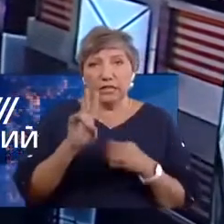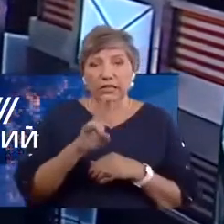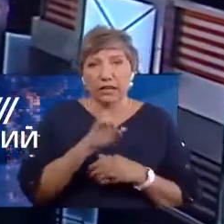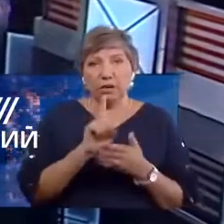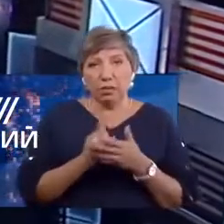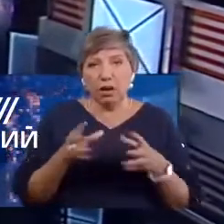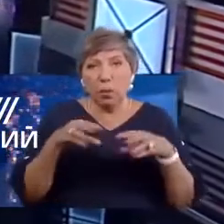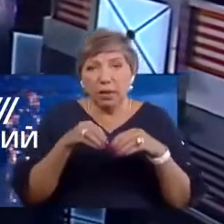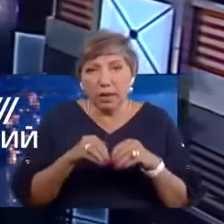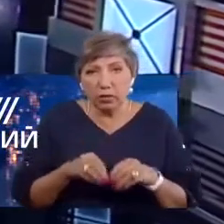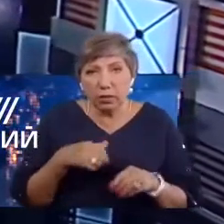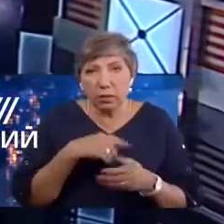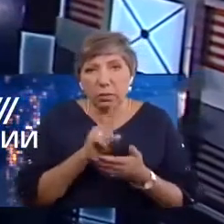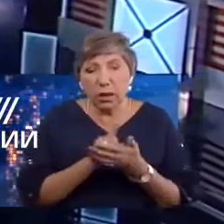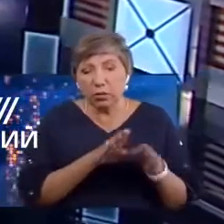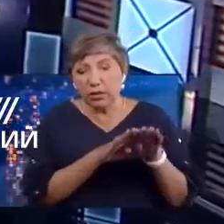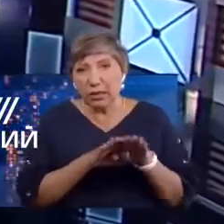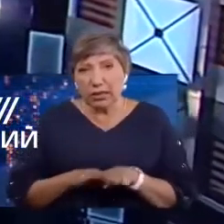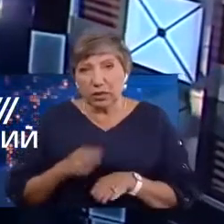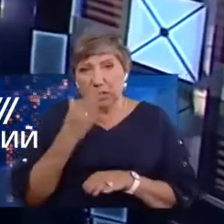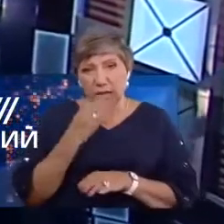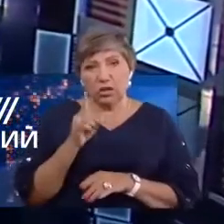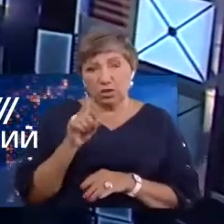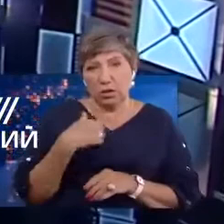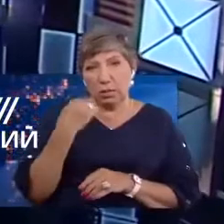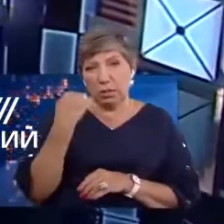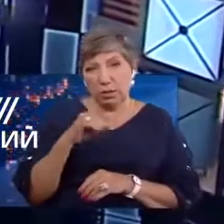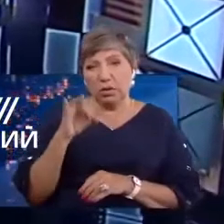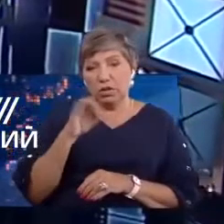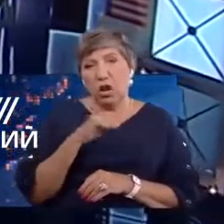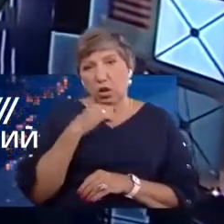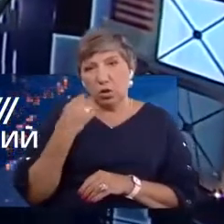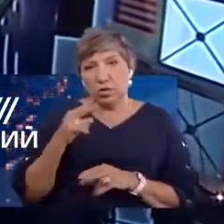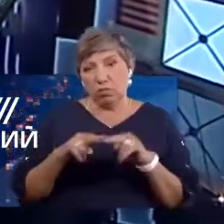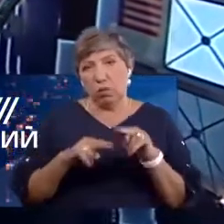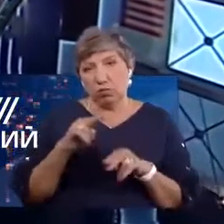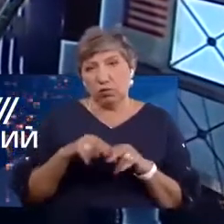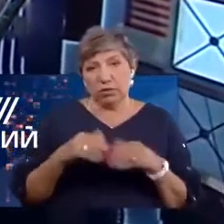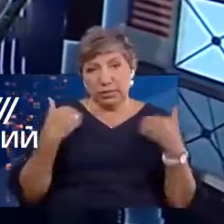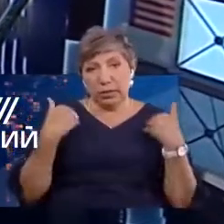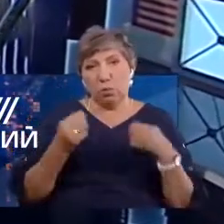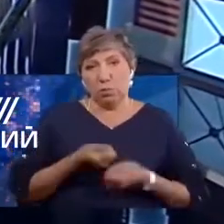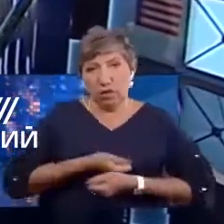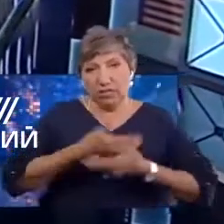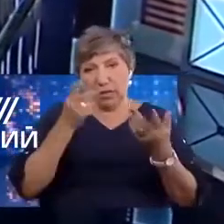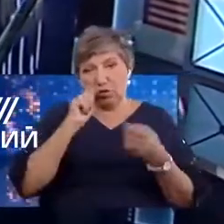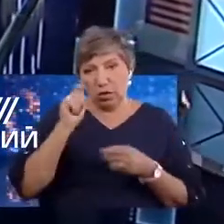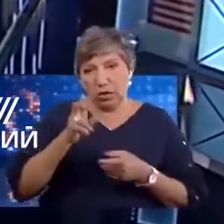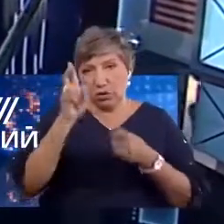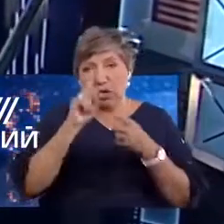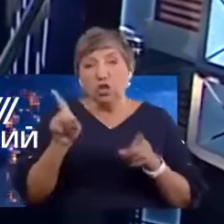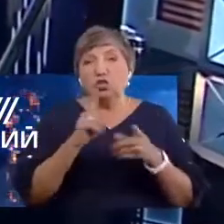нас об'єднувати. Ми маємо бути єдиною нацією, тоді ми переможемо і Росію, побудуємо сильно процвітаючу українську державу.